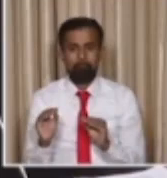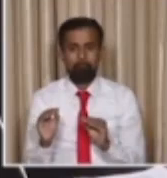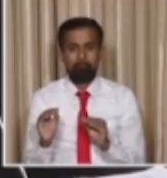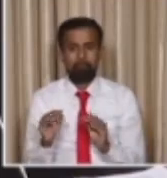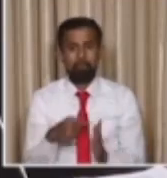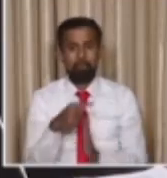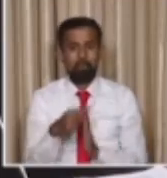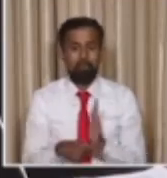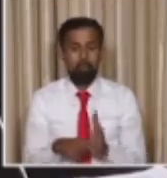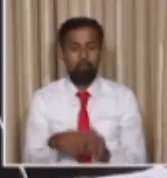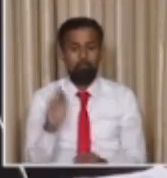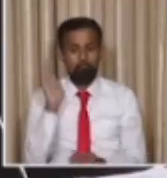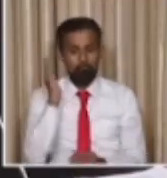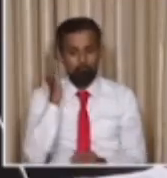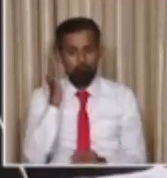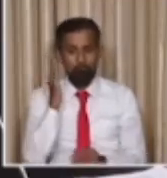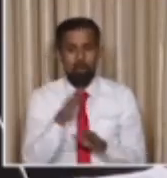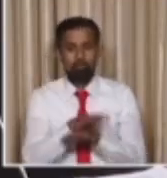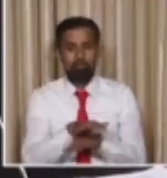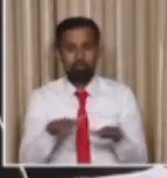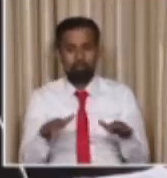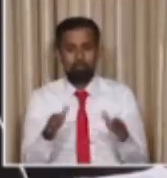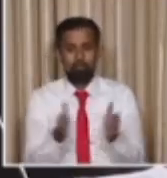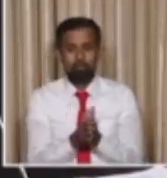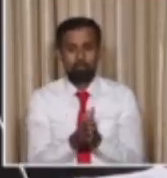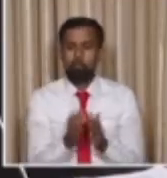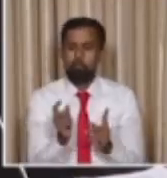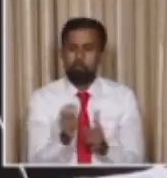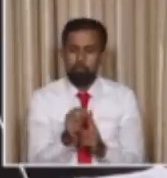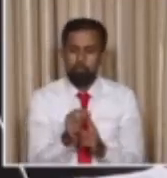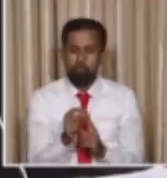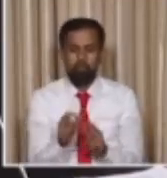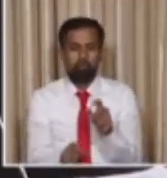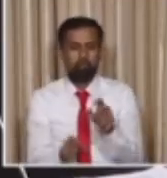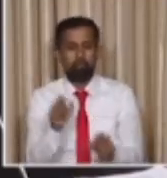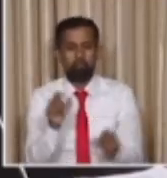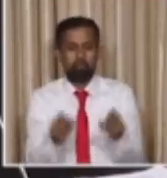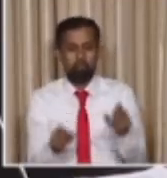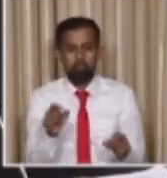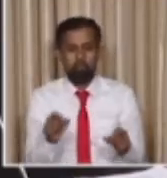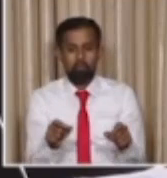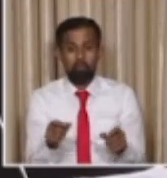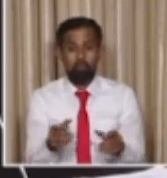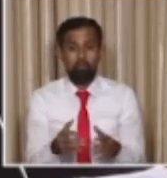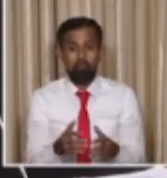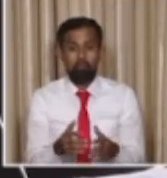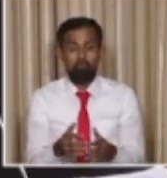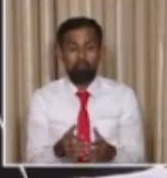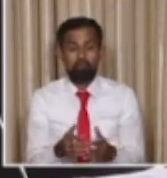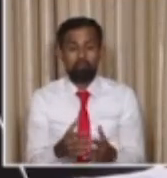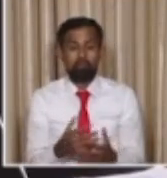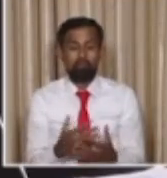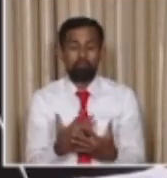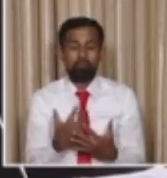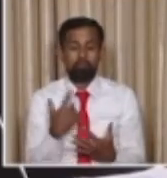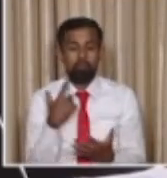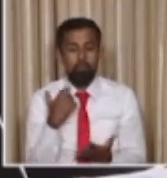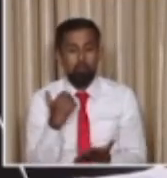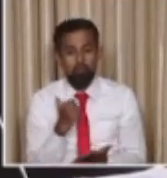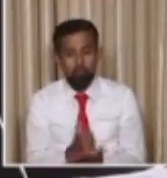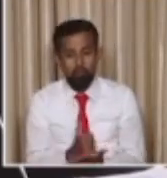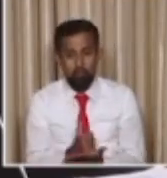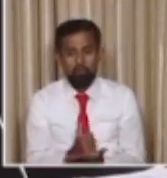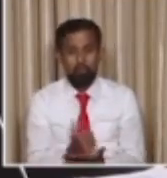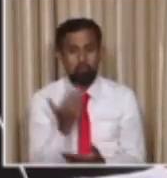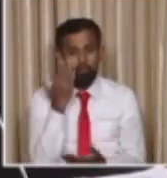මේ රටේ විශේෂයෙන්ම දරු පරපුර ඇතුළු දුගී දුප්පත් ජනතාව අතිශයින්ම අනුවේදනීය ආකාරයට